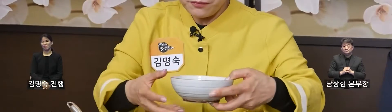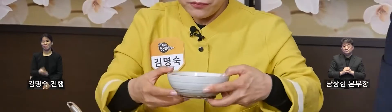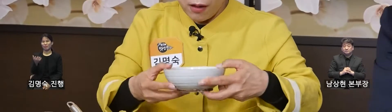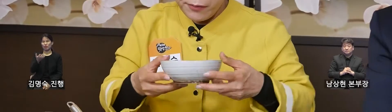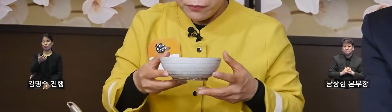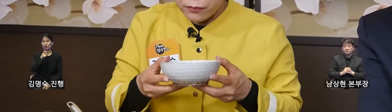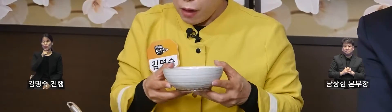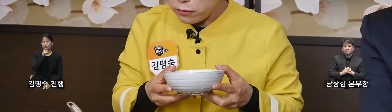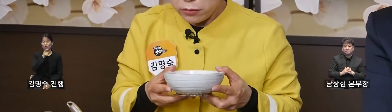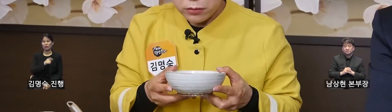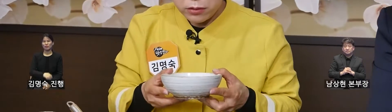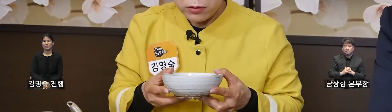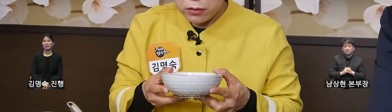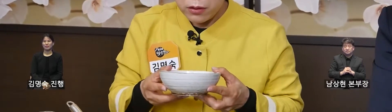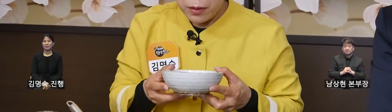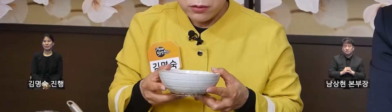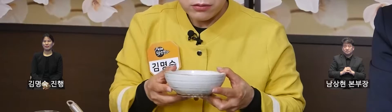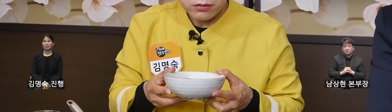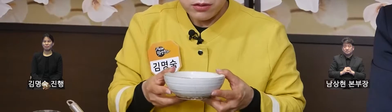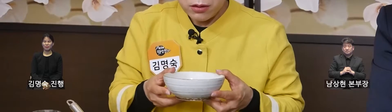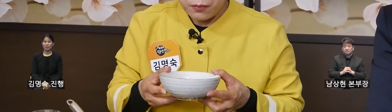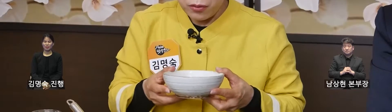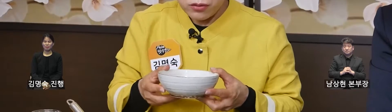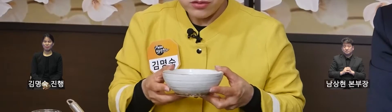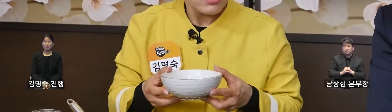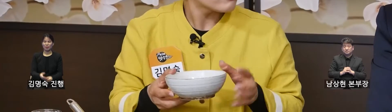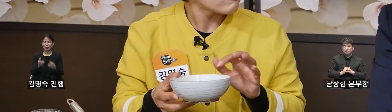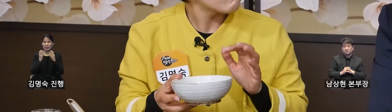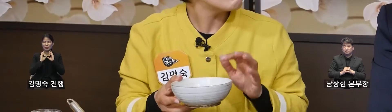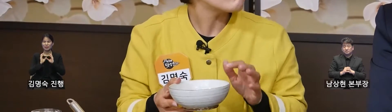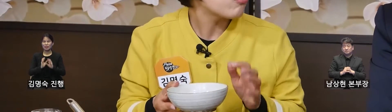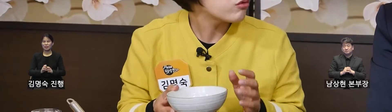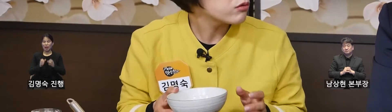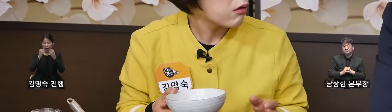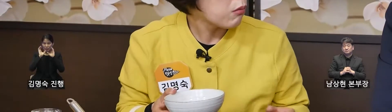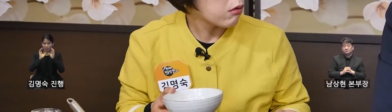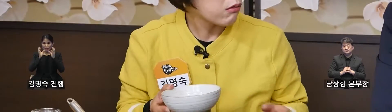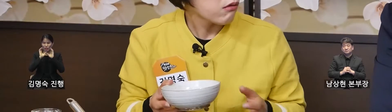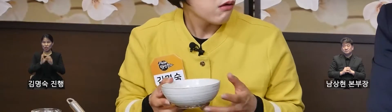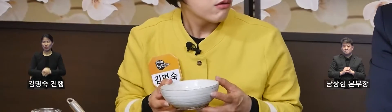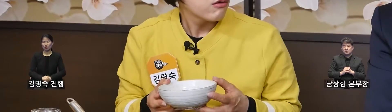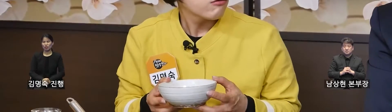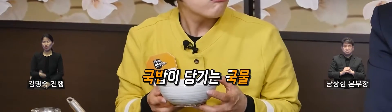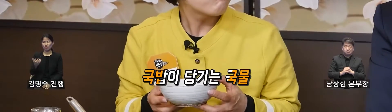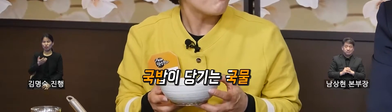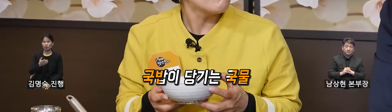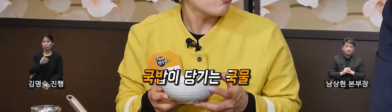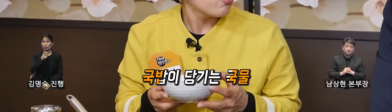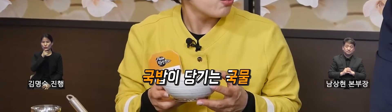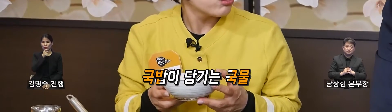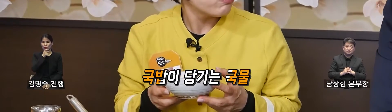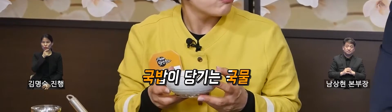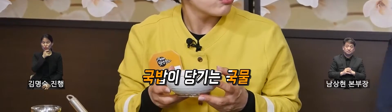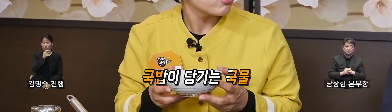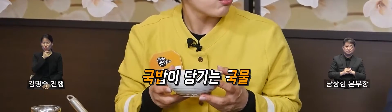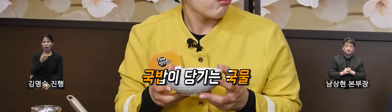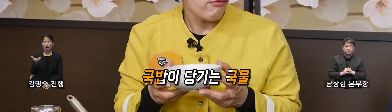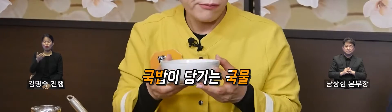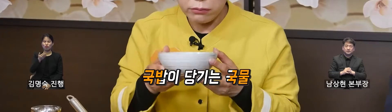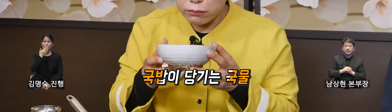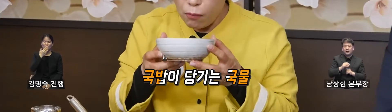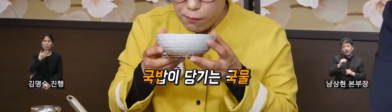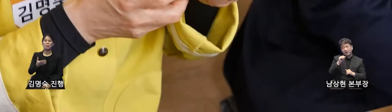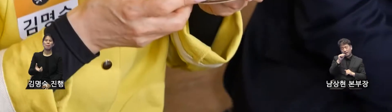국물을 지금 이렇게 맛있는데 벌써 이렇게 국물을 먹으니까 막 국밥 먹어보고 싶은 거